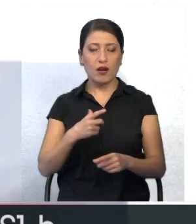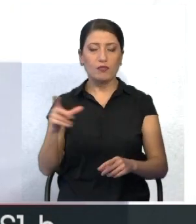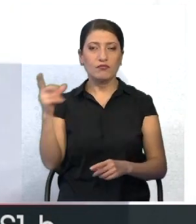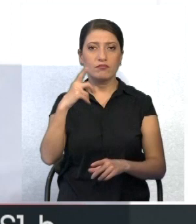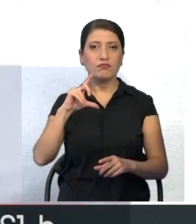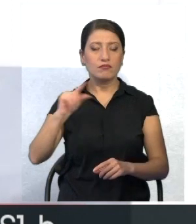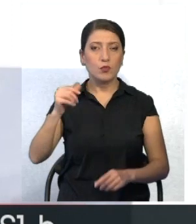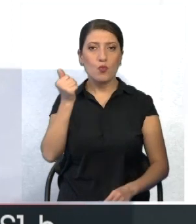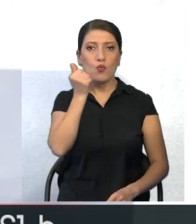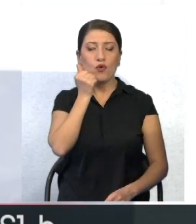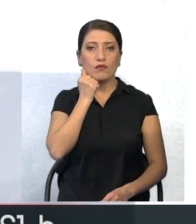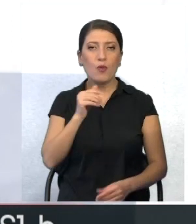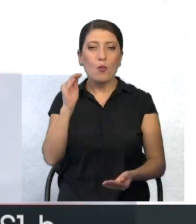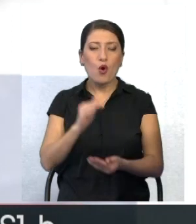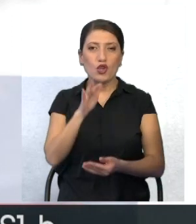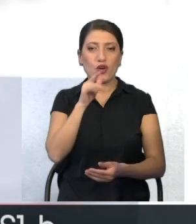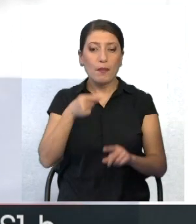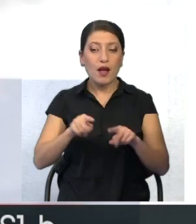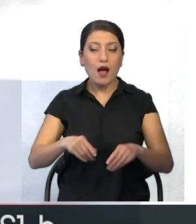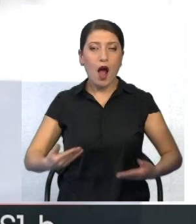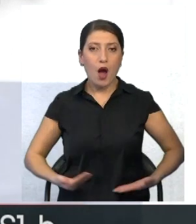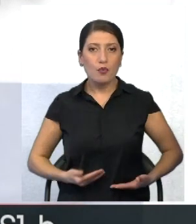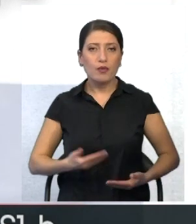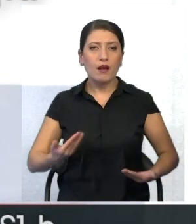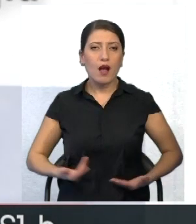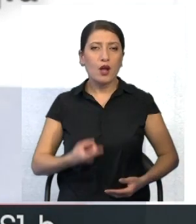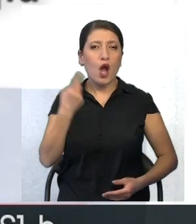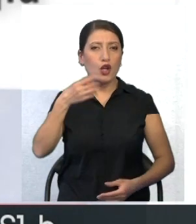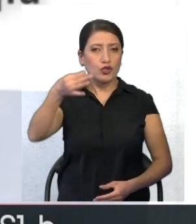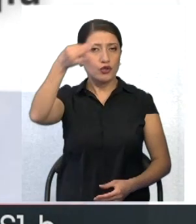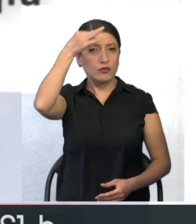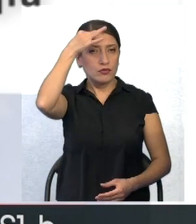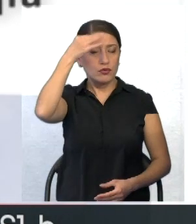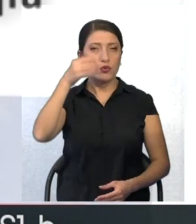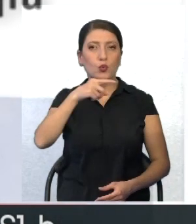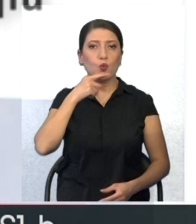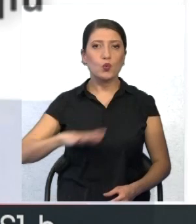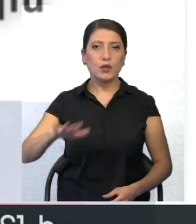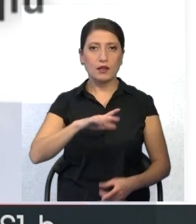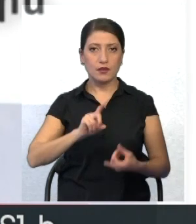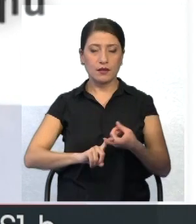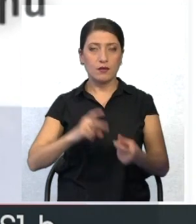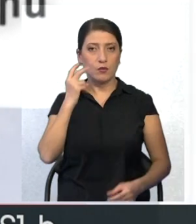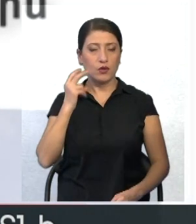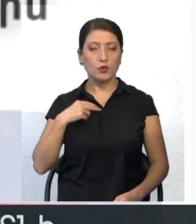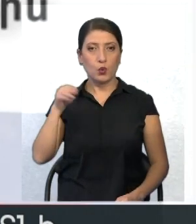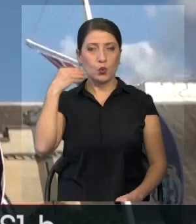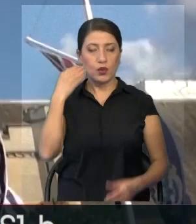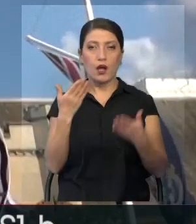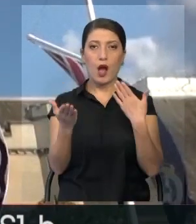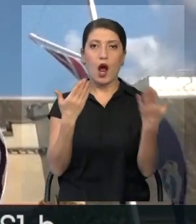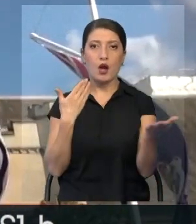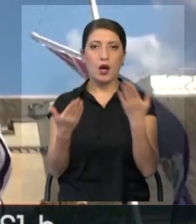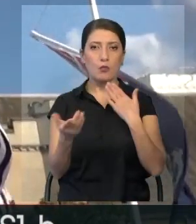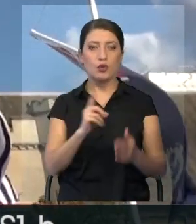Մոսկվա։ Փոքր տղա էի, երբ ապրում էի այստեղ։ Կյանքիս առաջին հիշողությունները Ռուսաստանից են։ Մեծ Բրիտանիայի ու Թուրքիայի